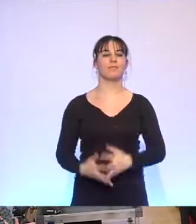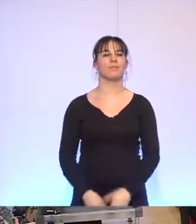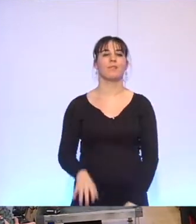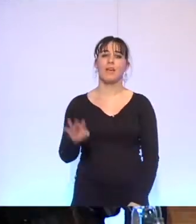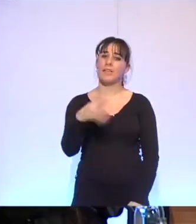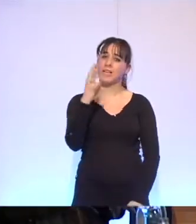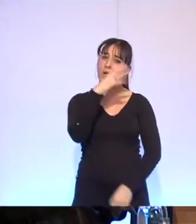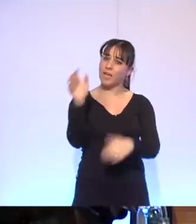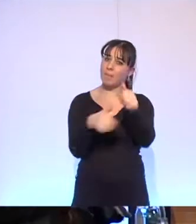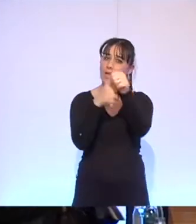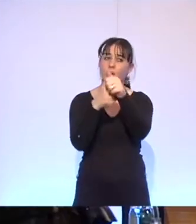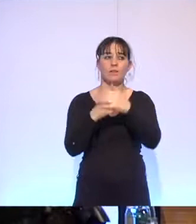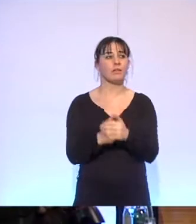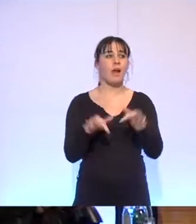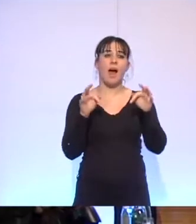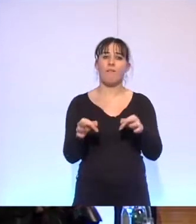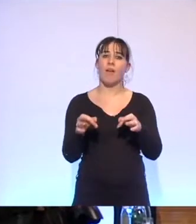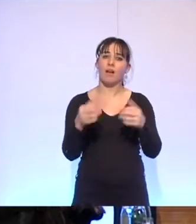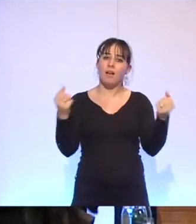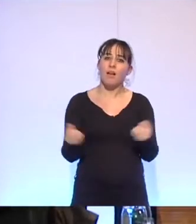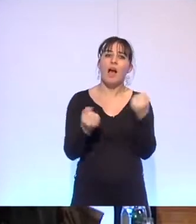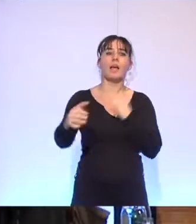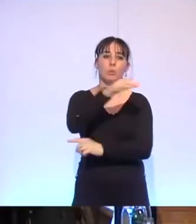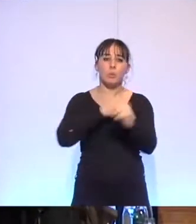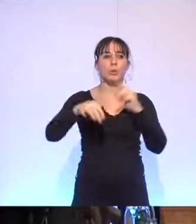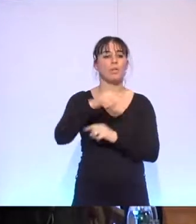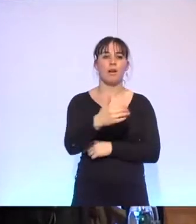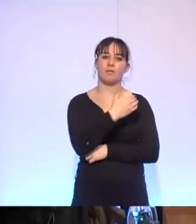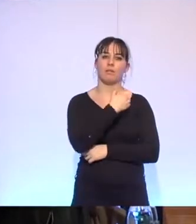Quatorzième adjoint, adjoint à l'action sociale, Alain Denoyel.